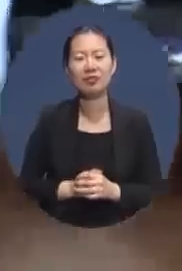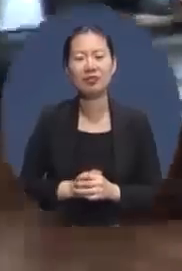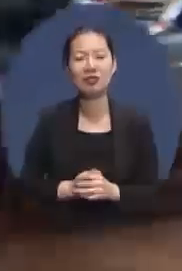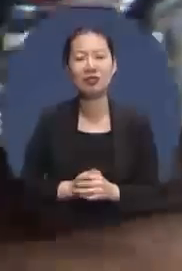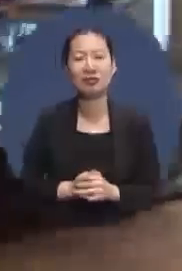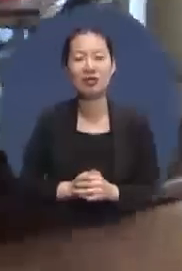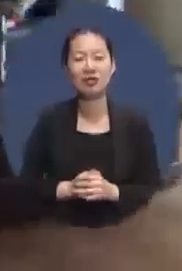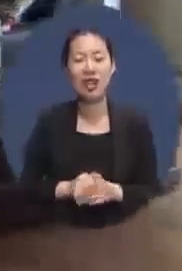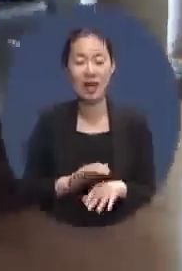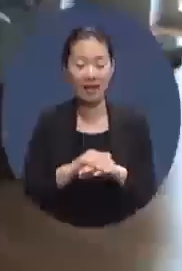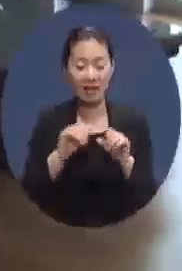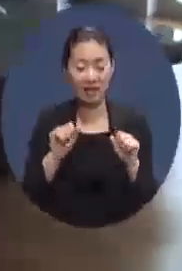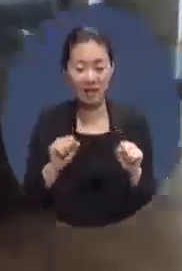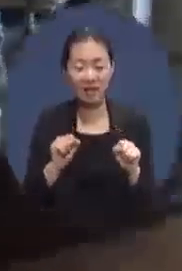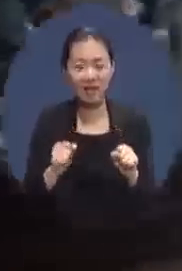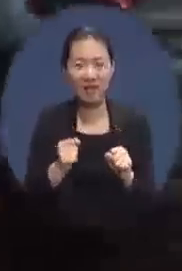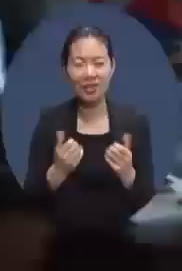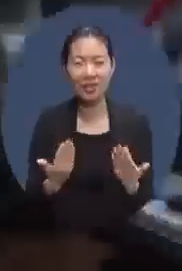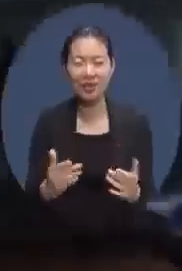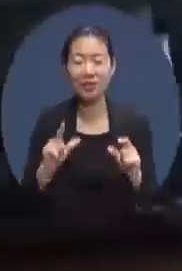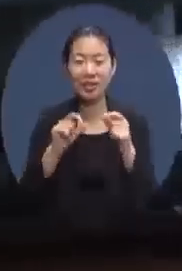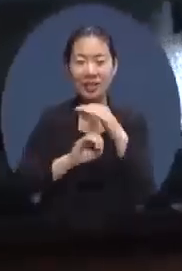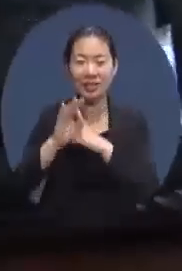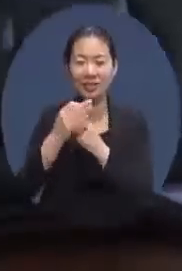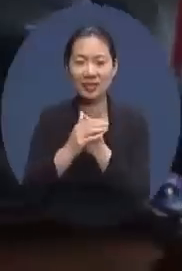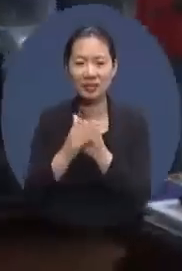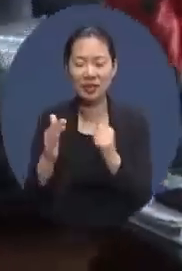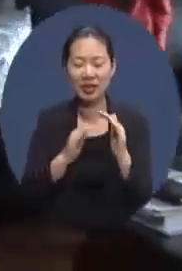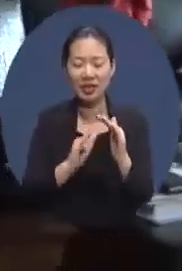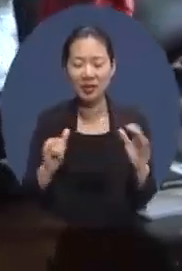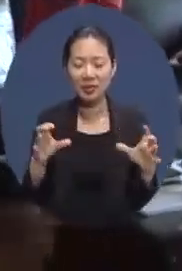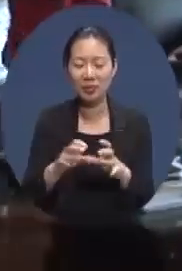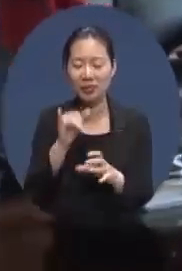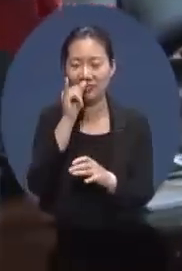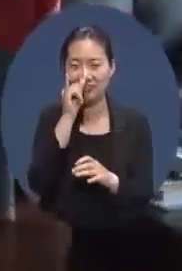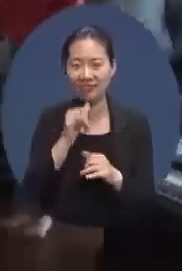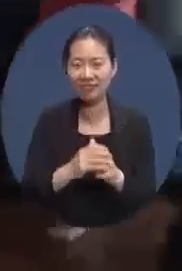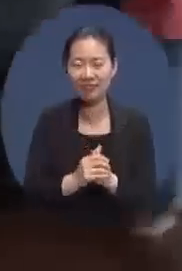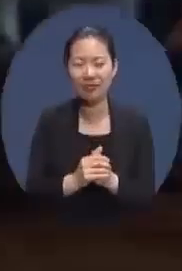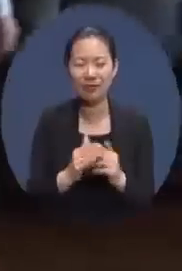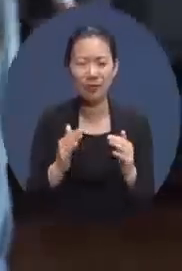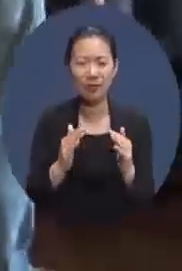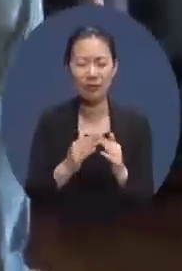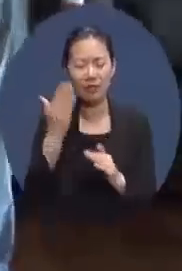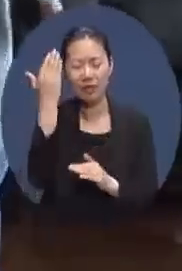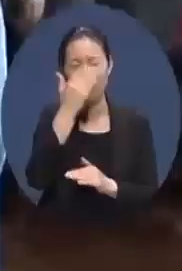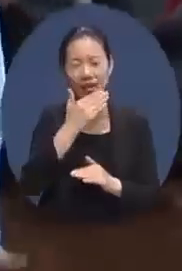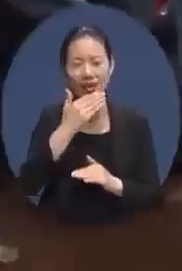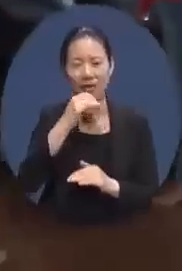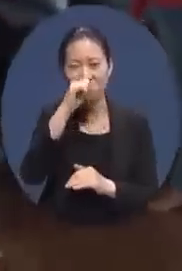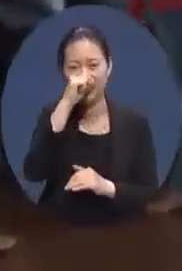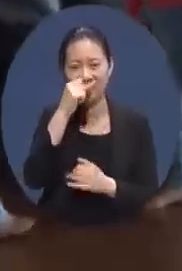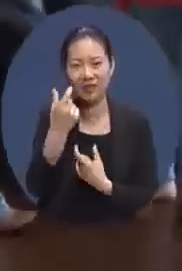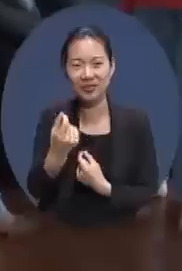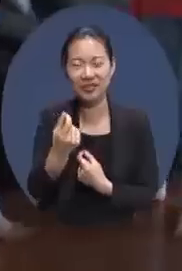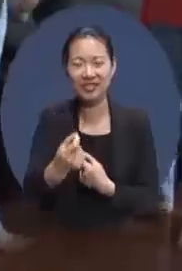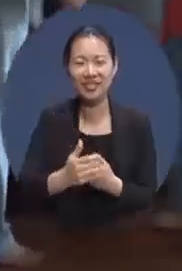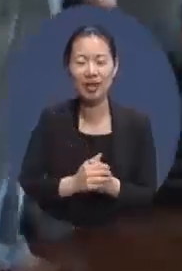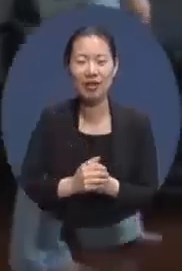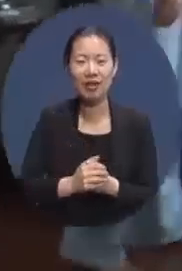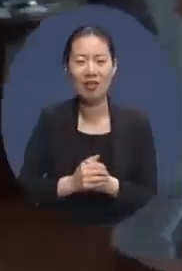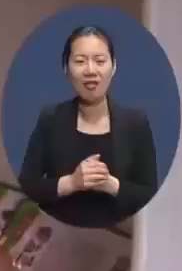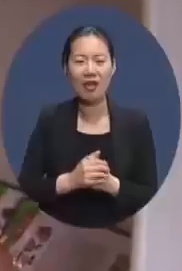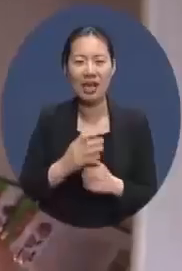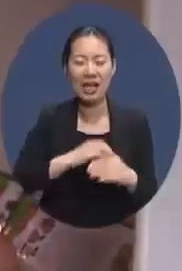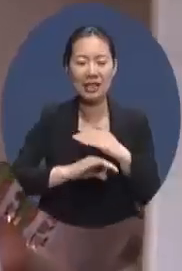네, 안녕하세요. 네, 휴일 아침이라서 온 가족이 모였는데 집이 굉장히 깔끔하고 깨끗하신데요? 남편분 보이시고 아직 근데